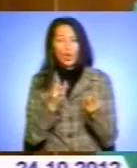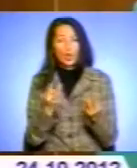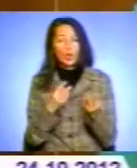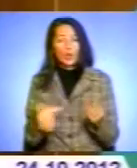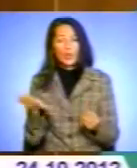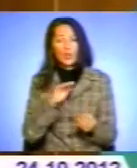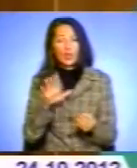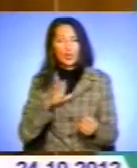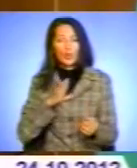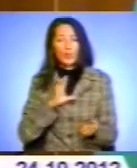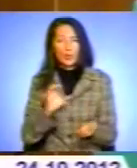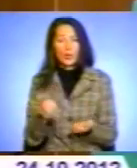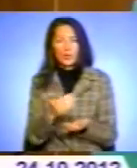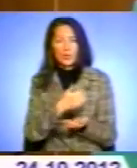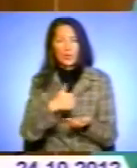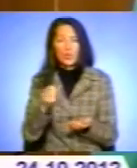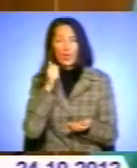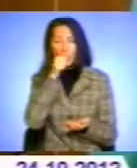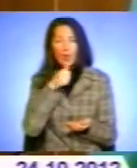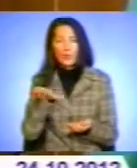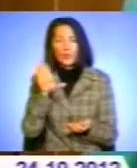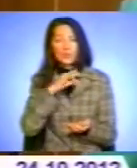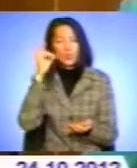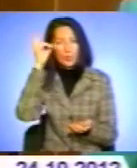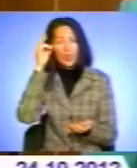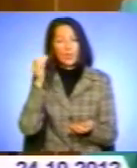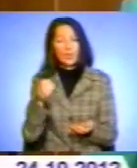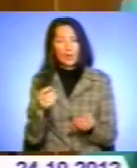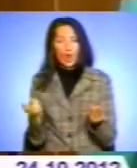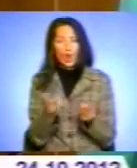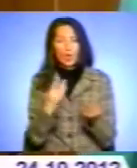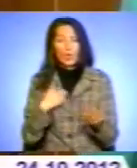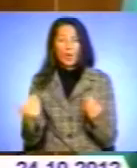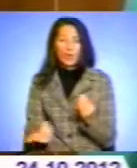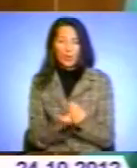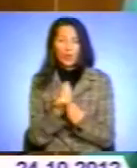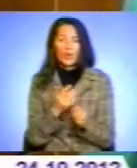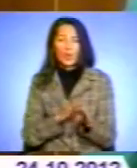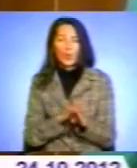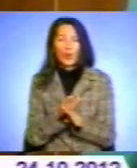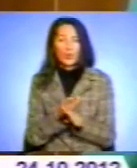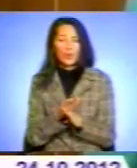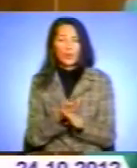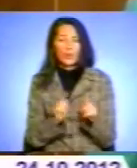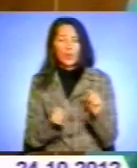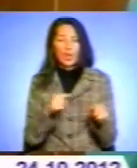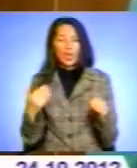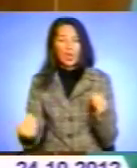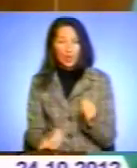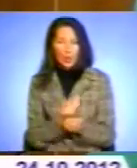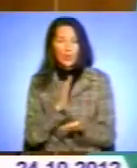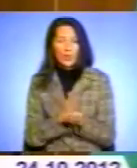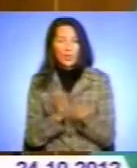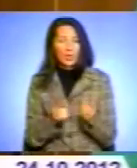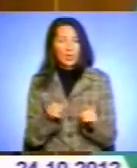нажите роками. І ці спогади згоріли. Ми відновили їх повністю. Ну, деякі нові прийшли, деяких